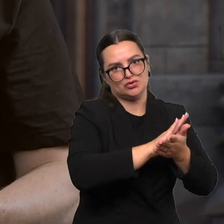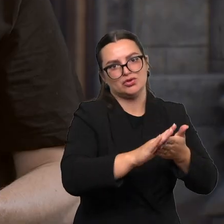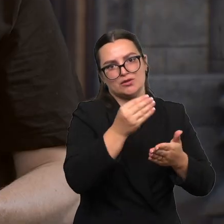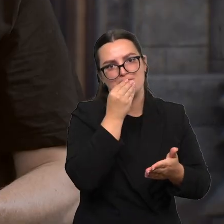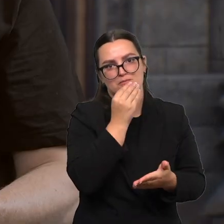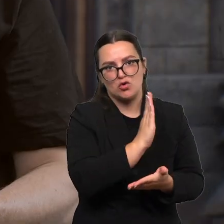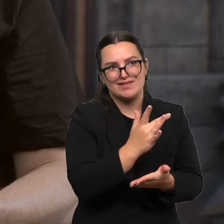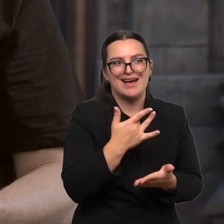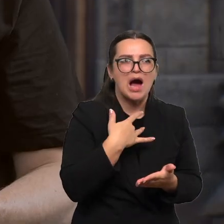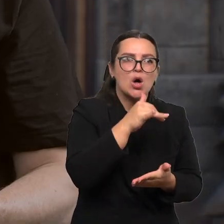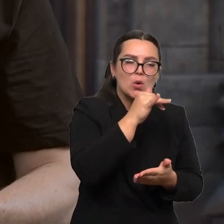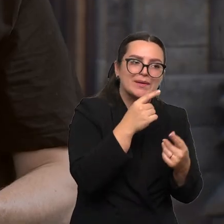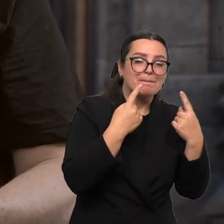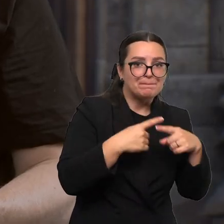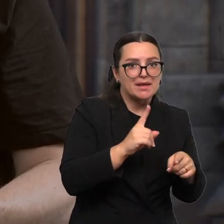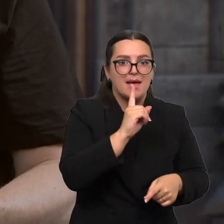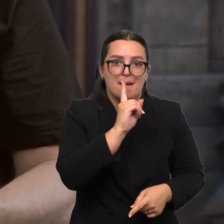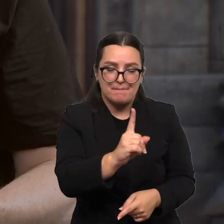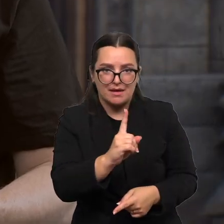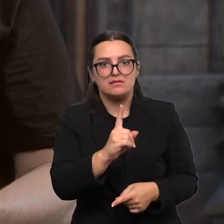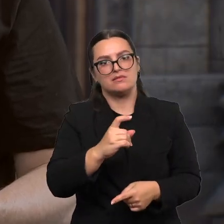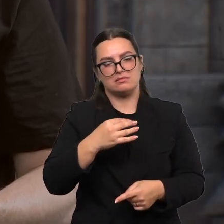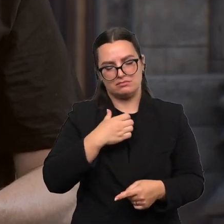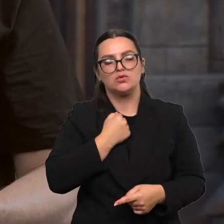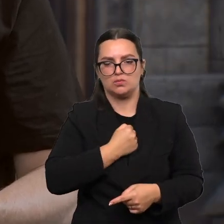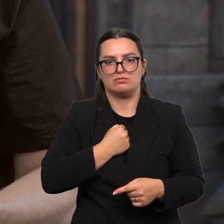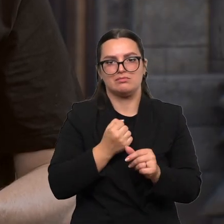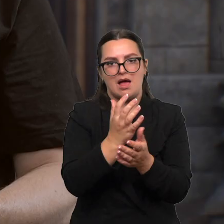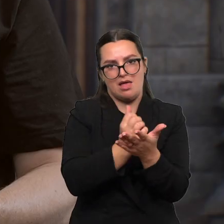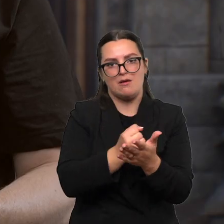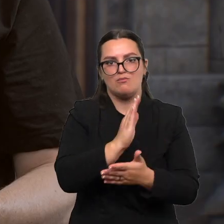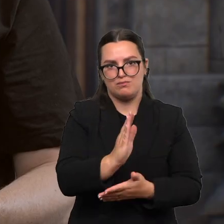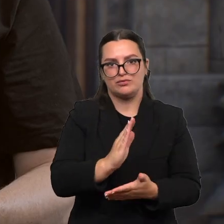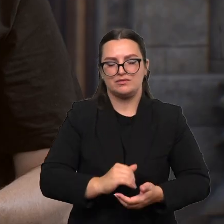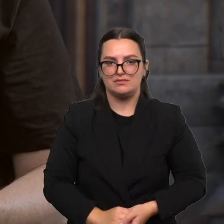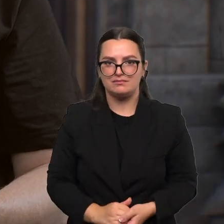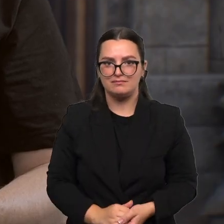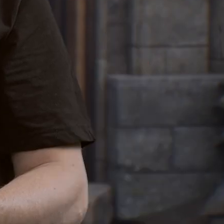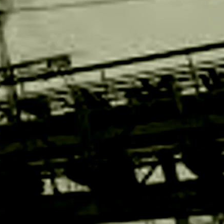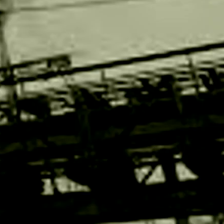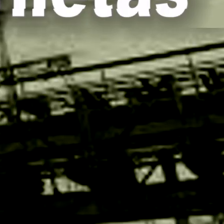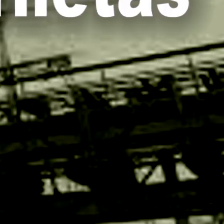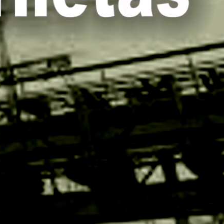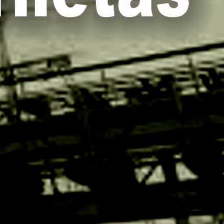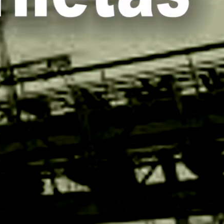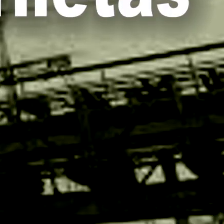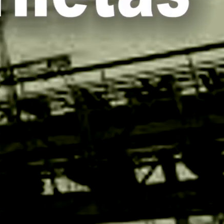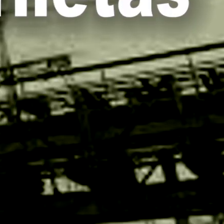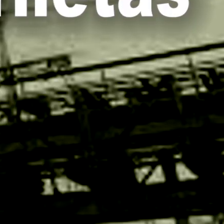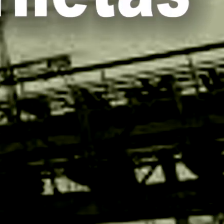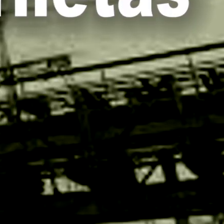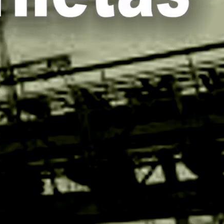maisto auginime. Tas maistas bus kitoks, aišku, bet bent jau jo turėsim.